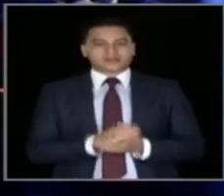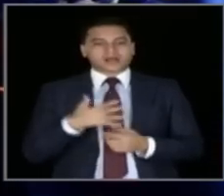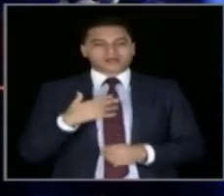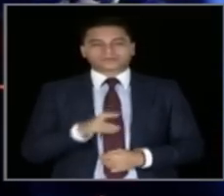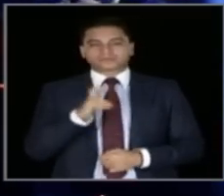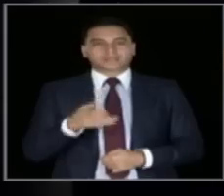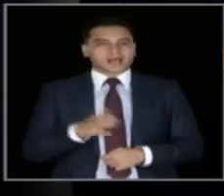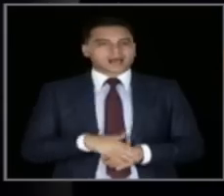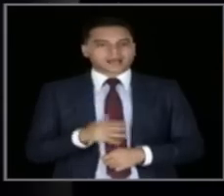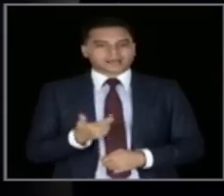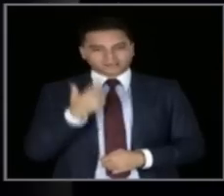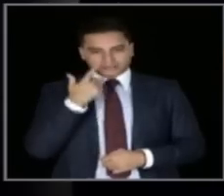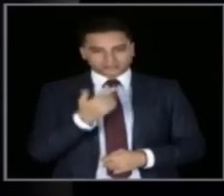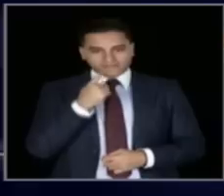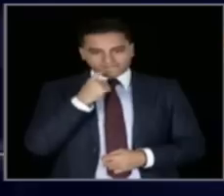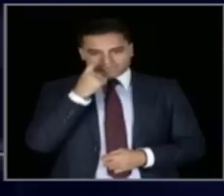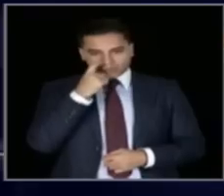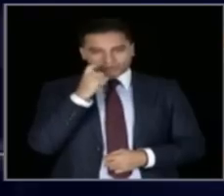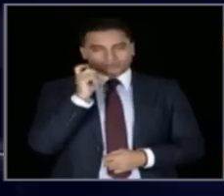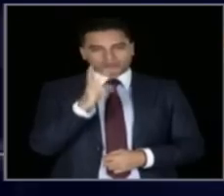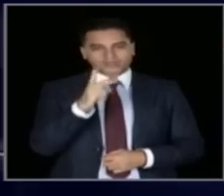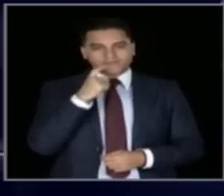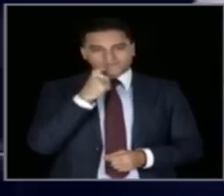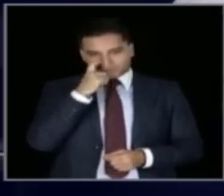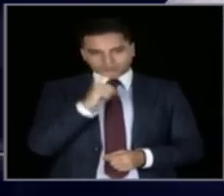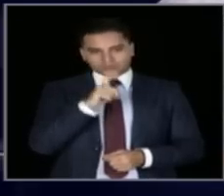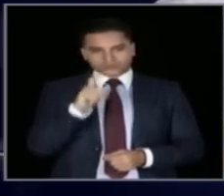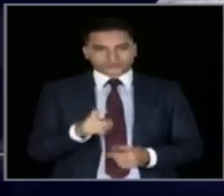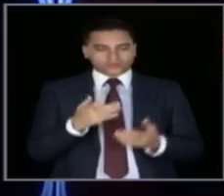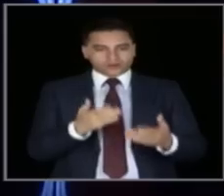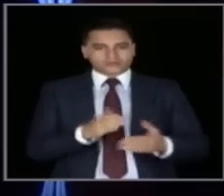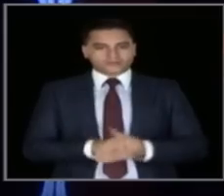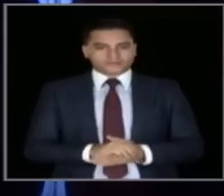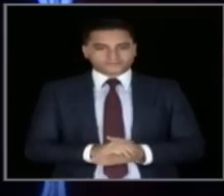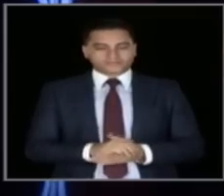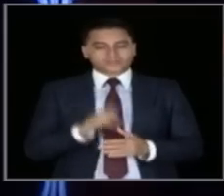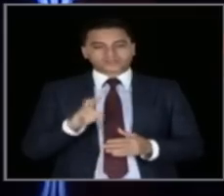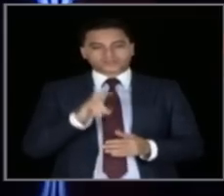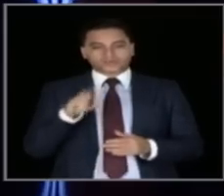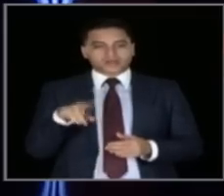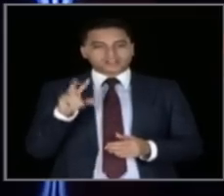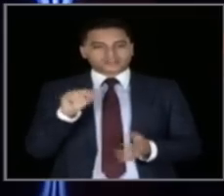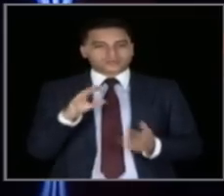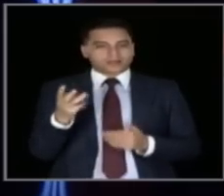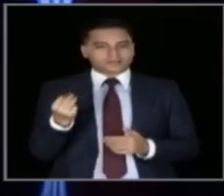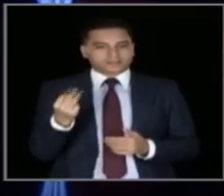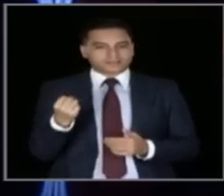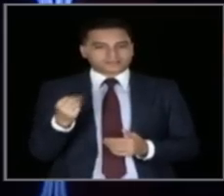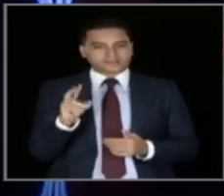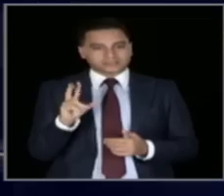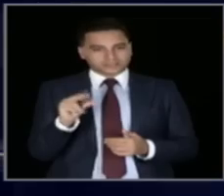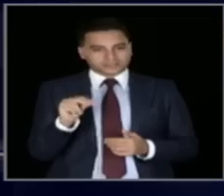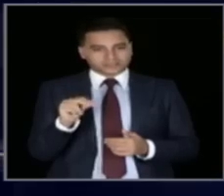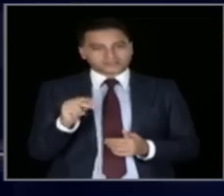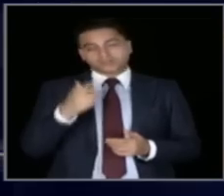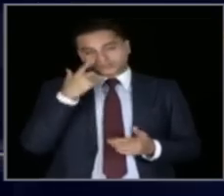تحبوا يتسألوا في ايه؟ فنون. فنون. فنون. سؤال في الفنون. سؤال ب 20 نقطة ولا 30 نقطة؟